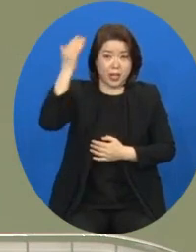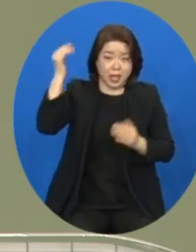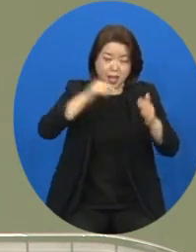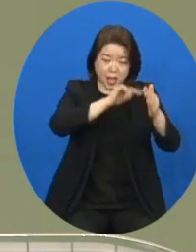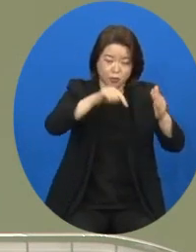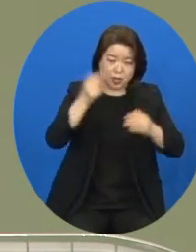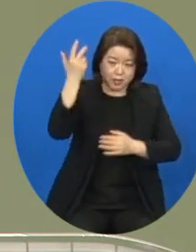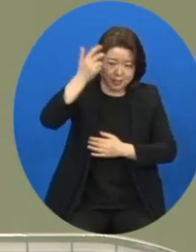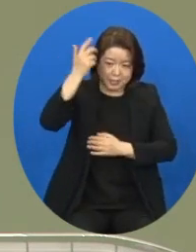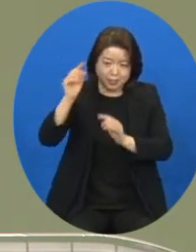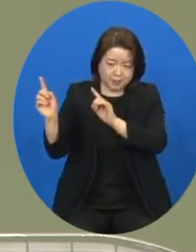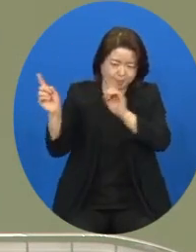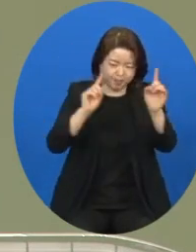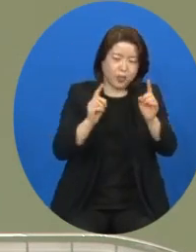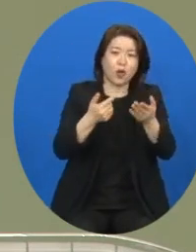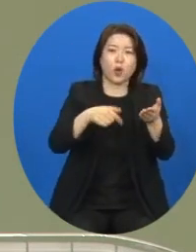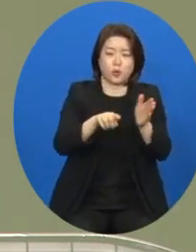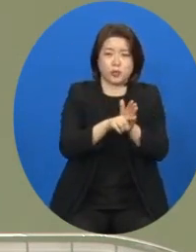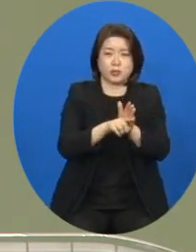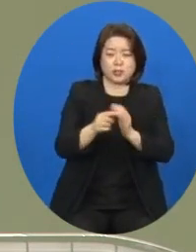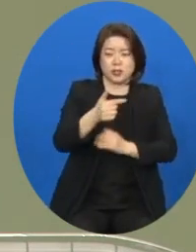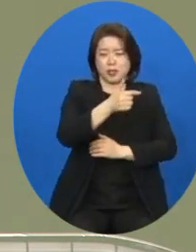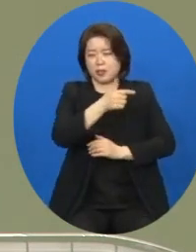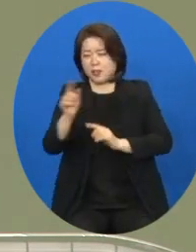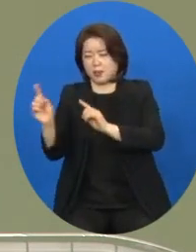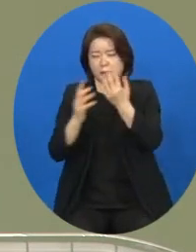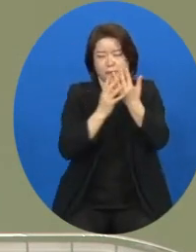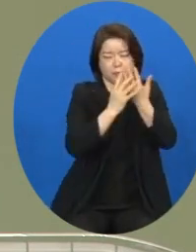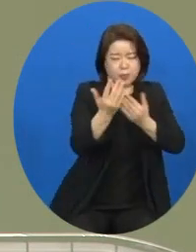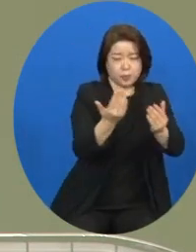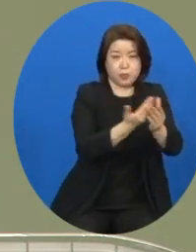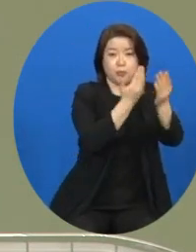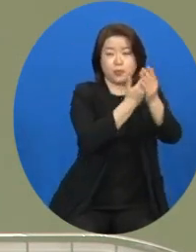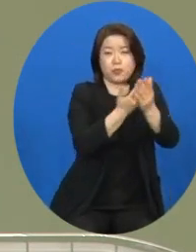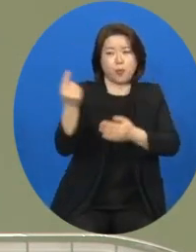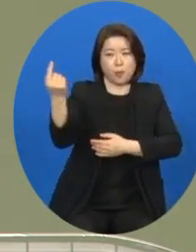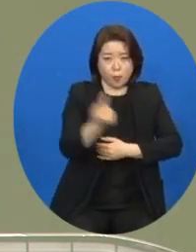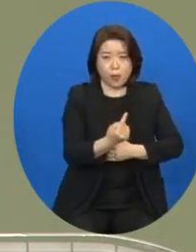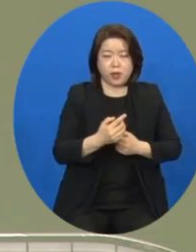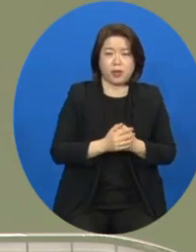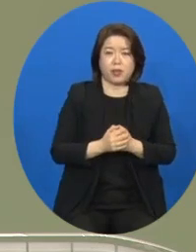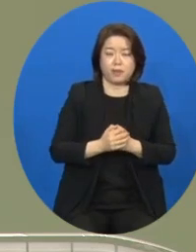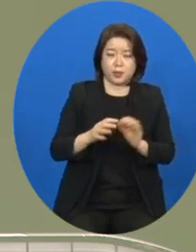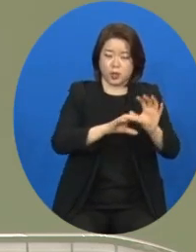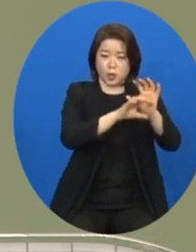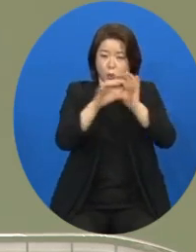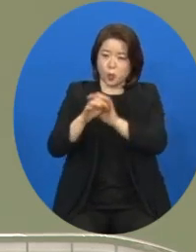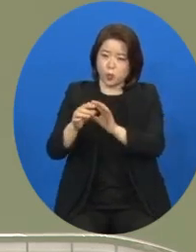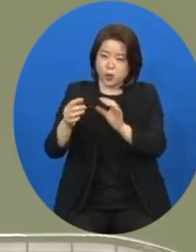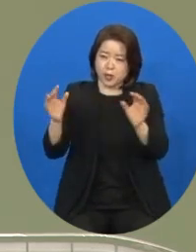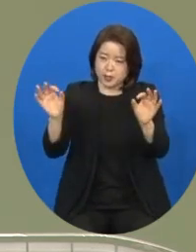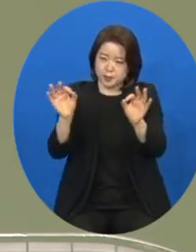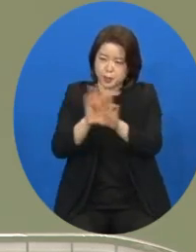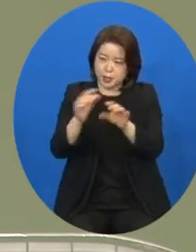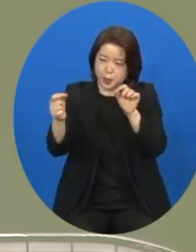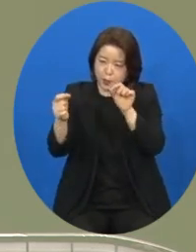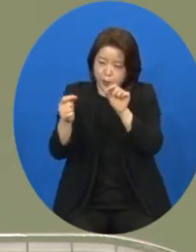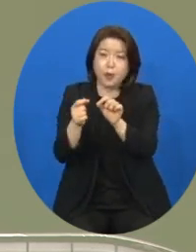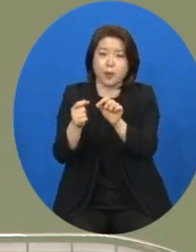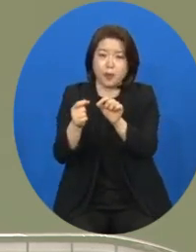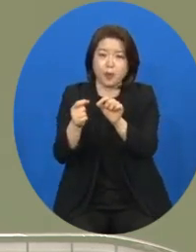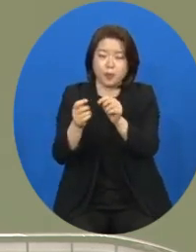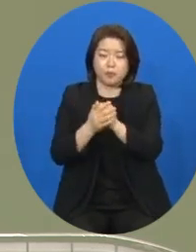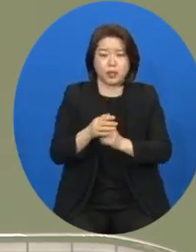영적 각성을 위하여 대부흥이 임하기를. 코로나19가 이제 끝나가는데 주님